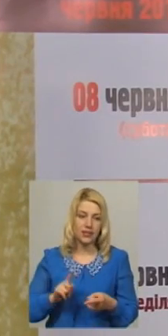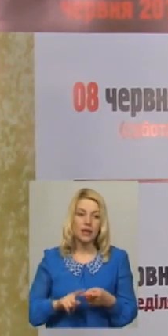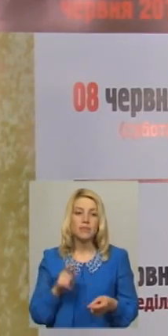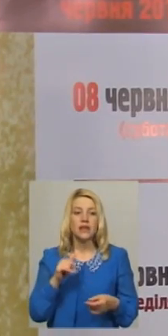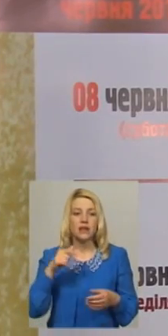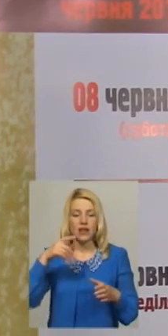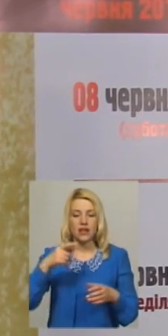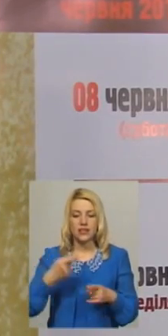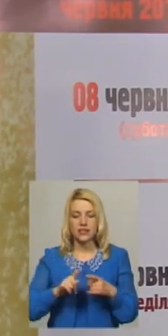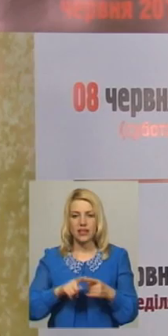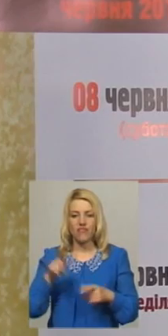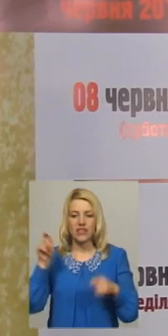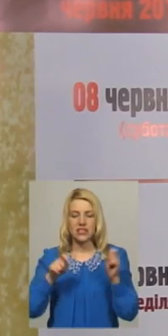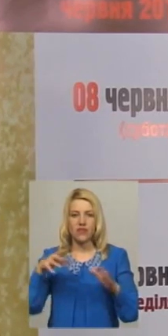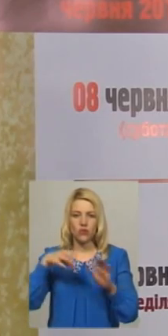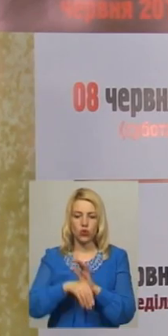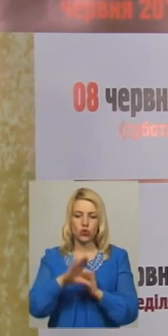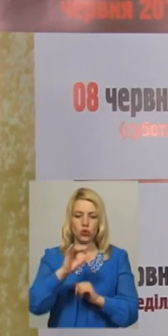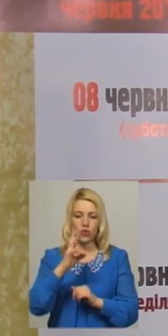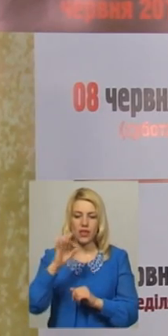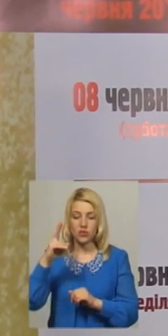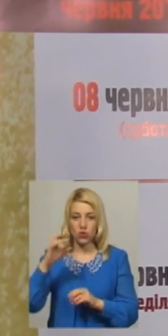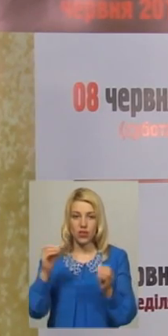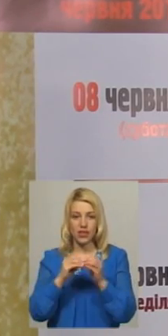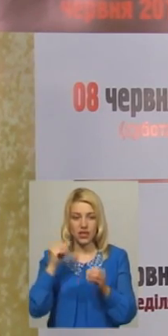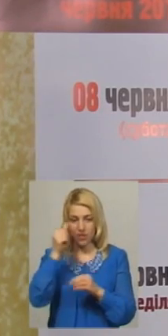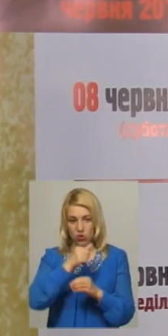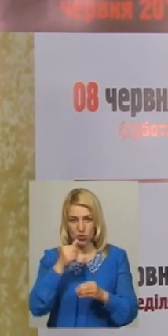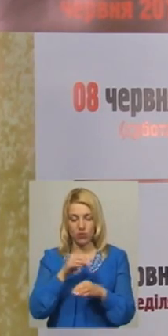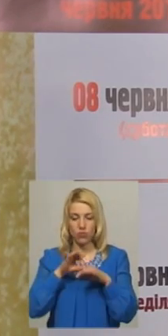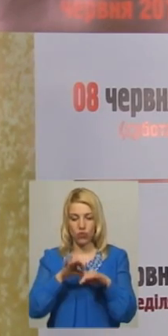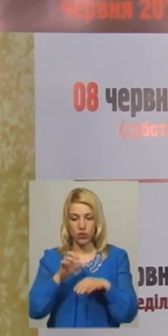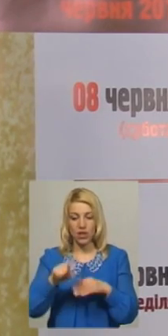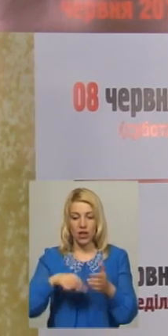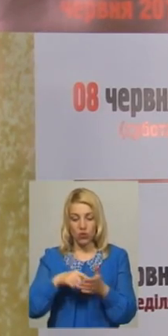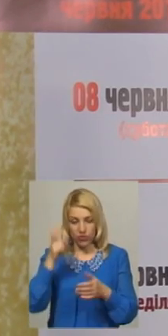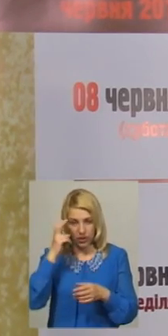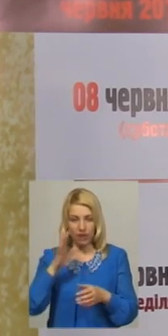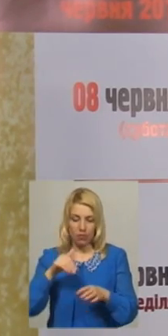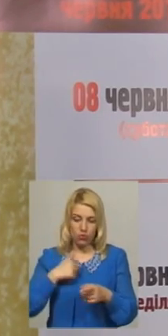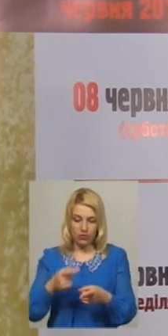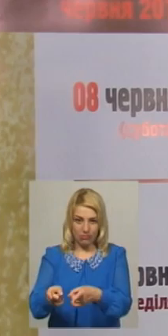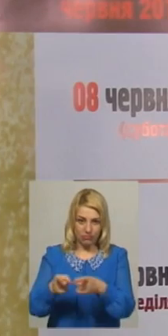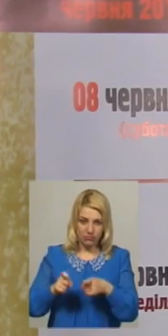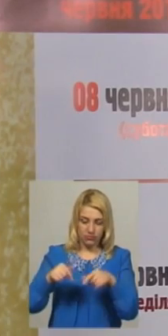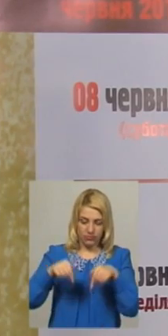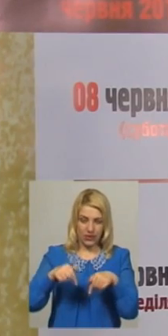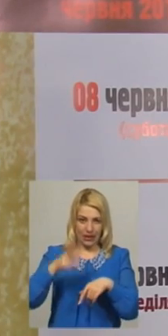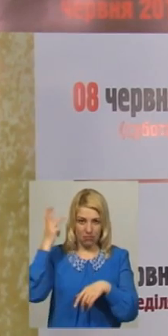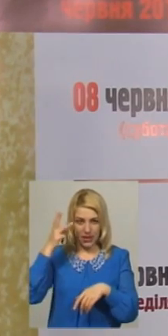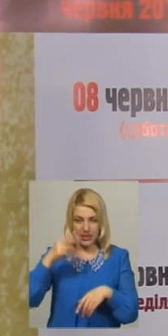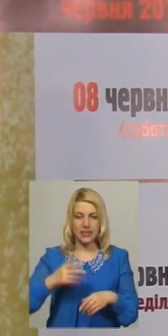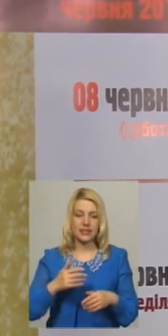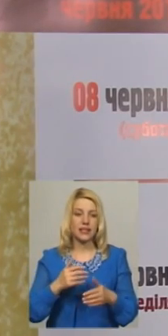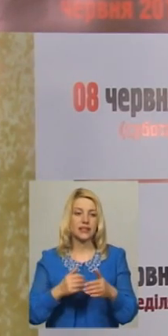входить в ЮНЕСКО. 10 років він проходив в Києві, а потім мені вдалося, як то кажуть, перетягнути його на базу Хмельницького міського монотеатру «Кут». І я